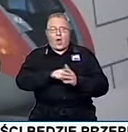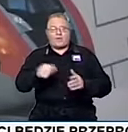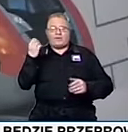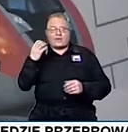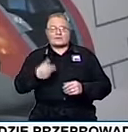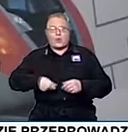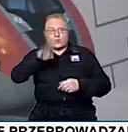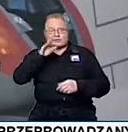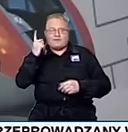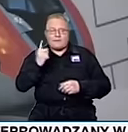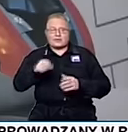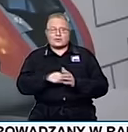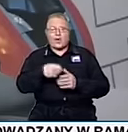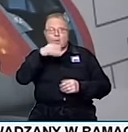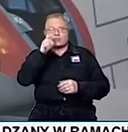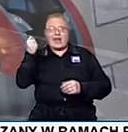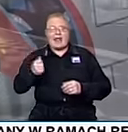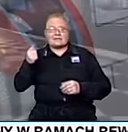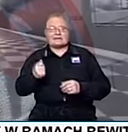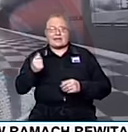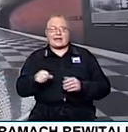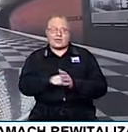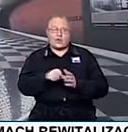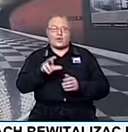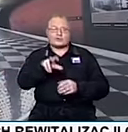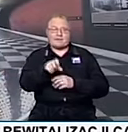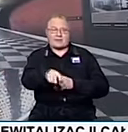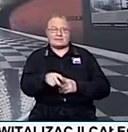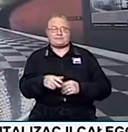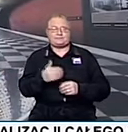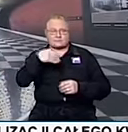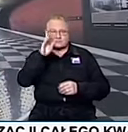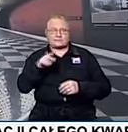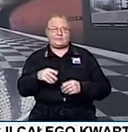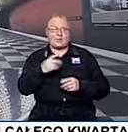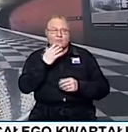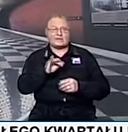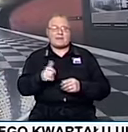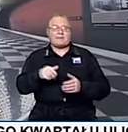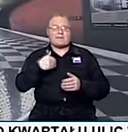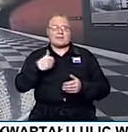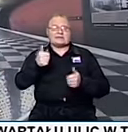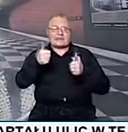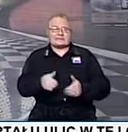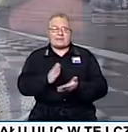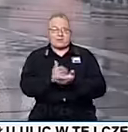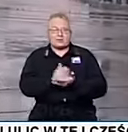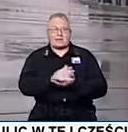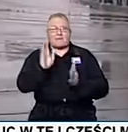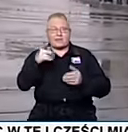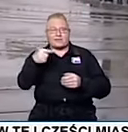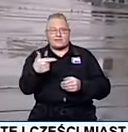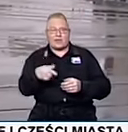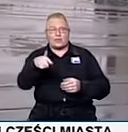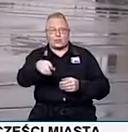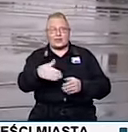dworca Łódź Fabryczna do Łodzi Kaliskiej lub stacji Łódź Żabieniec. Łodzianie nalegali, by zbudowano też stacje pośrednie. Takie będą dwie.